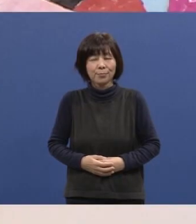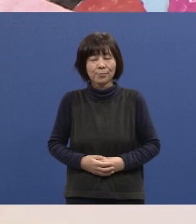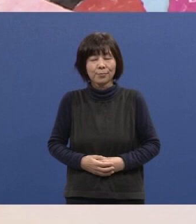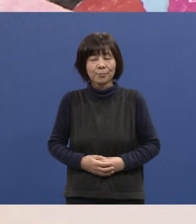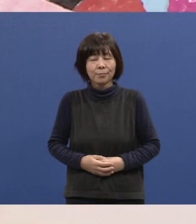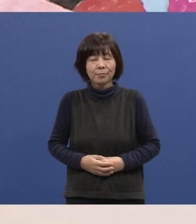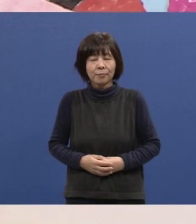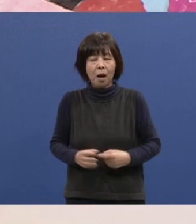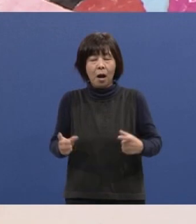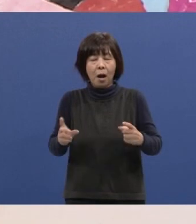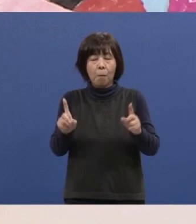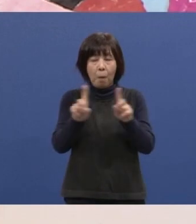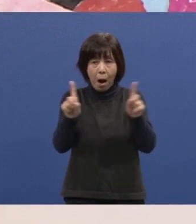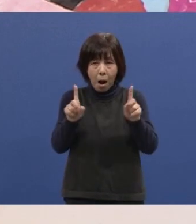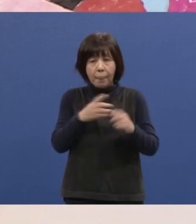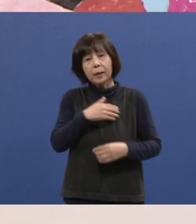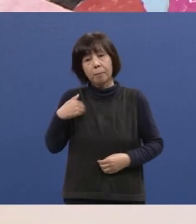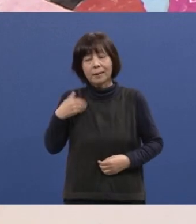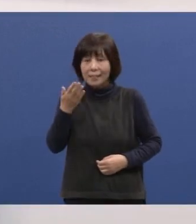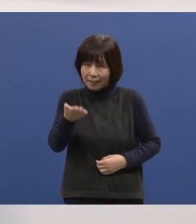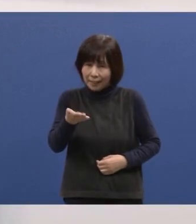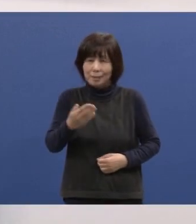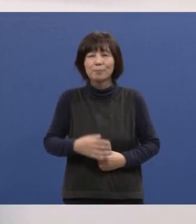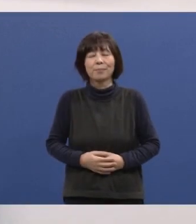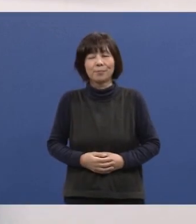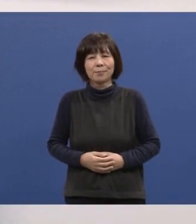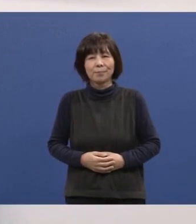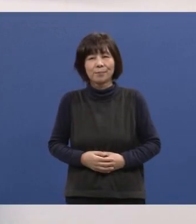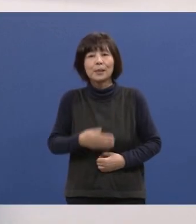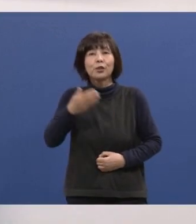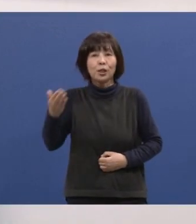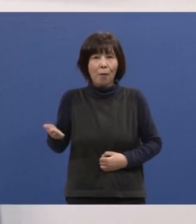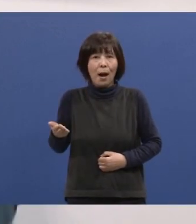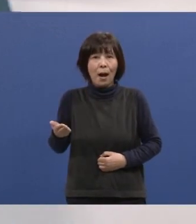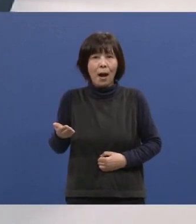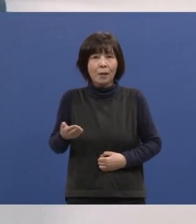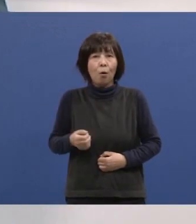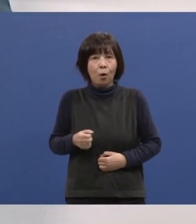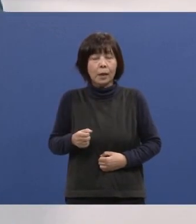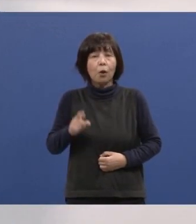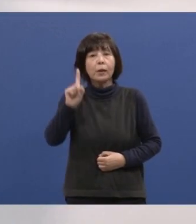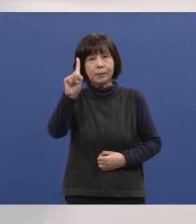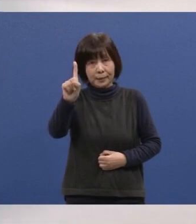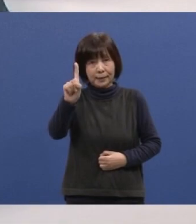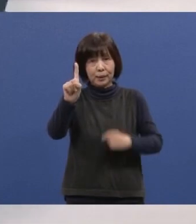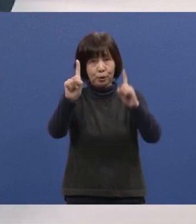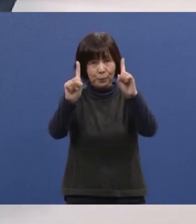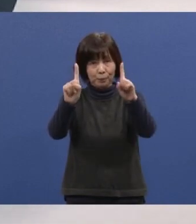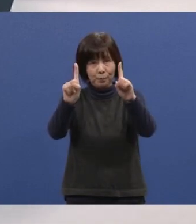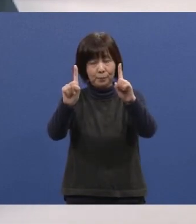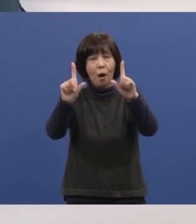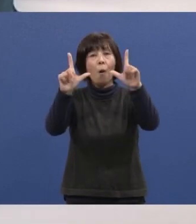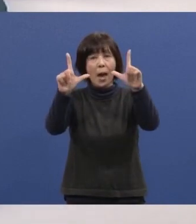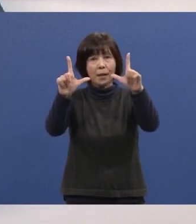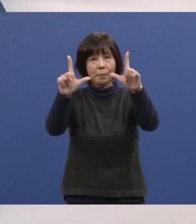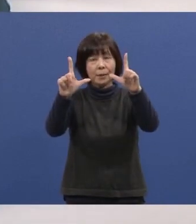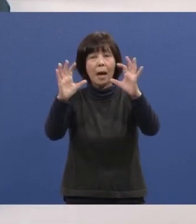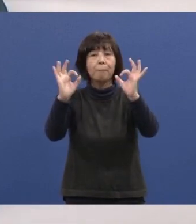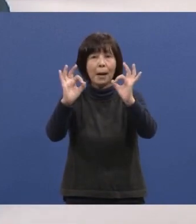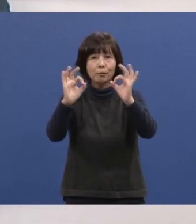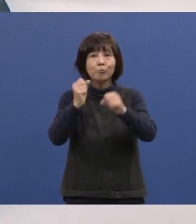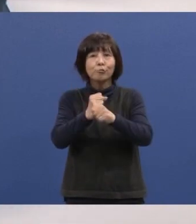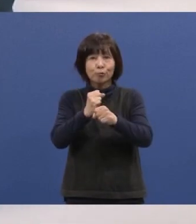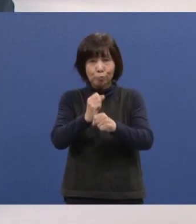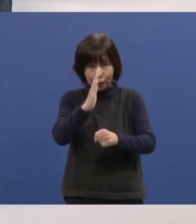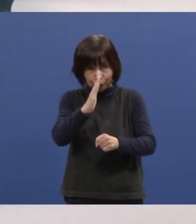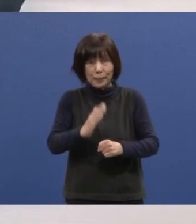瞬間移動できましたか？ 次は両手の人差し指と親指で丸を作